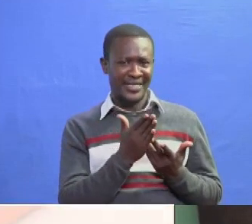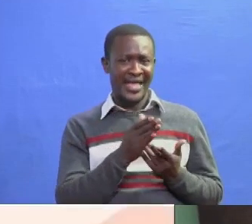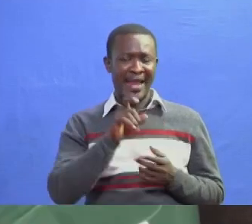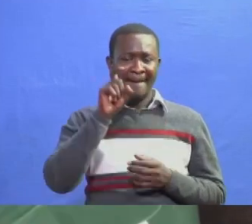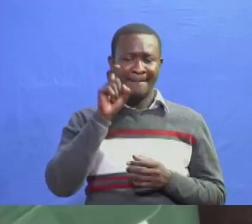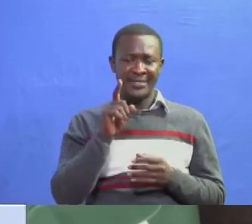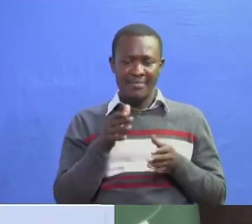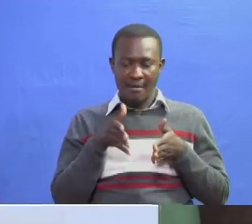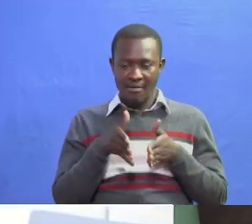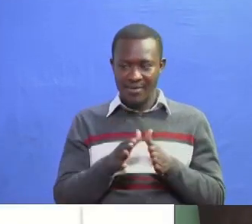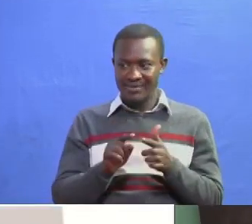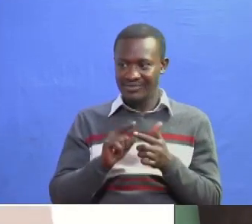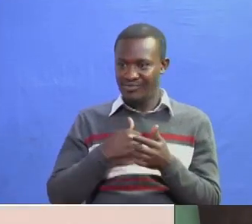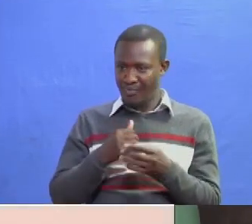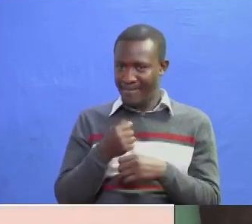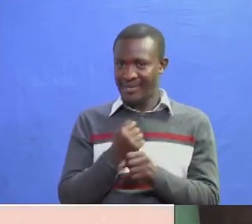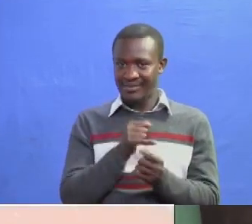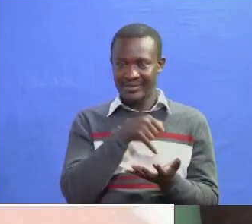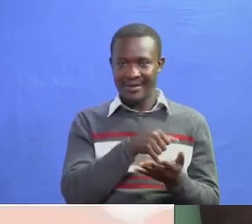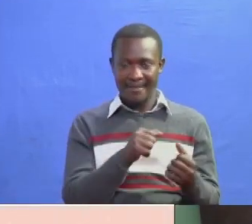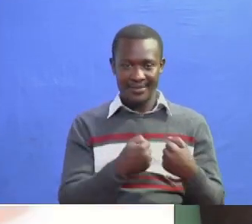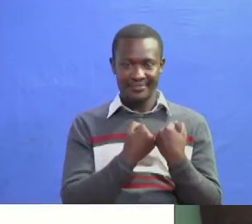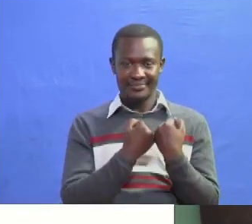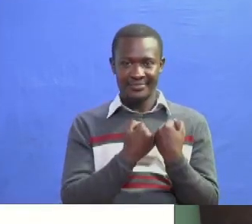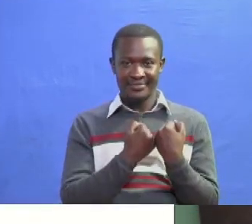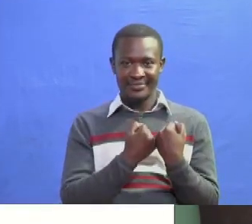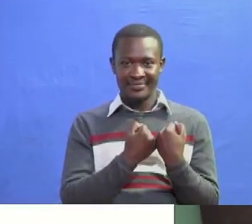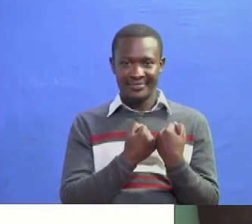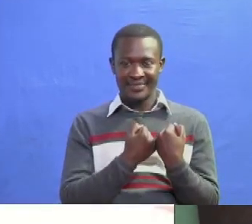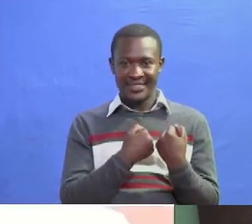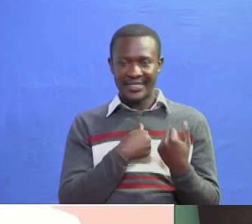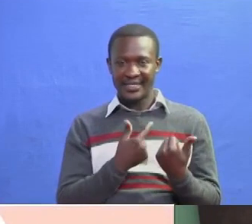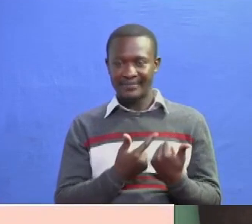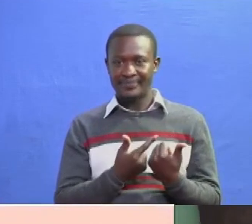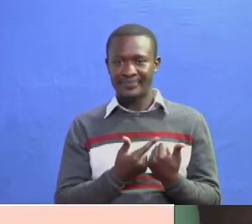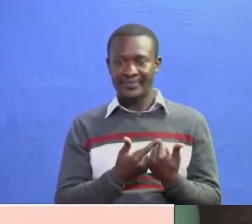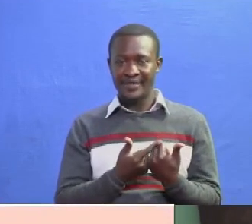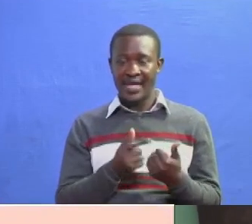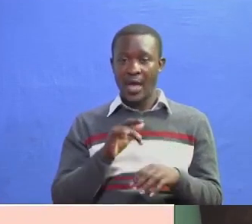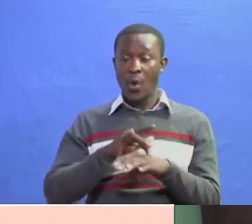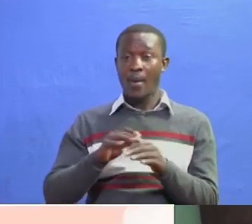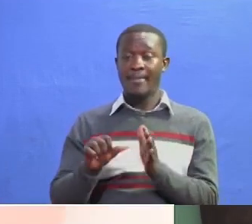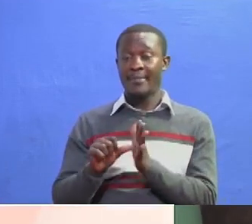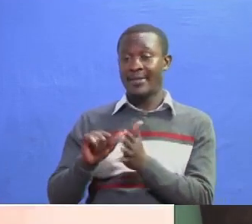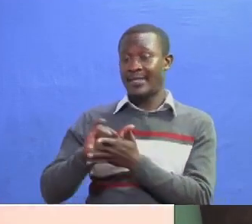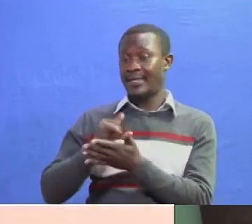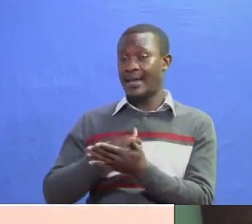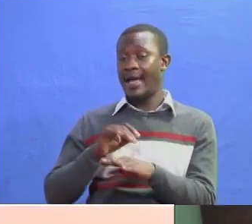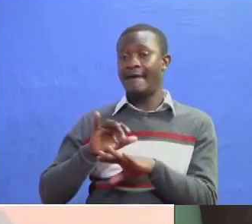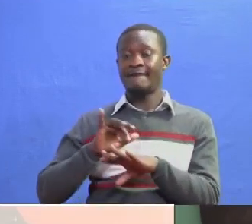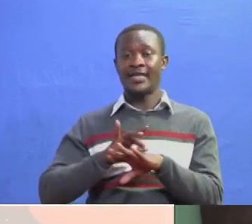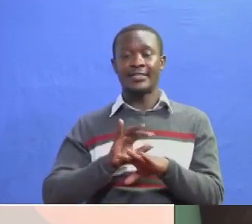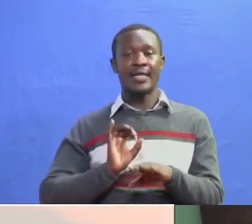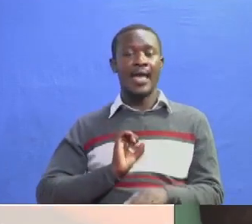be a mechanism to adjudicate, a court to adjudicate on matters that affect